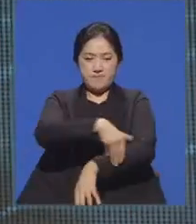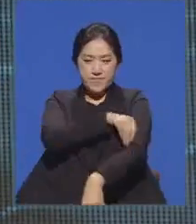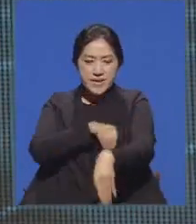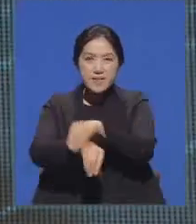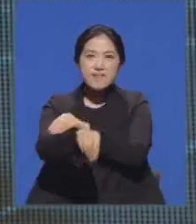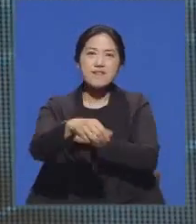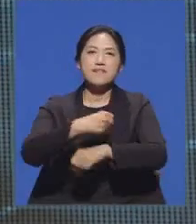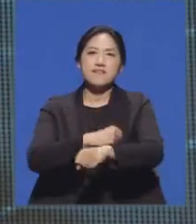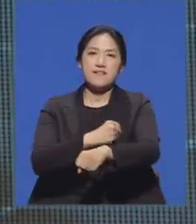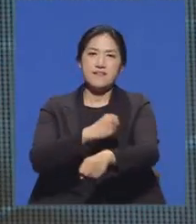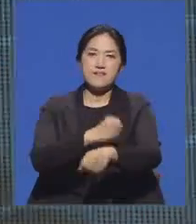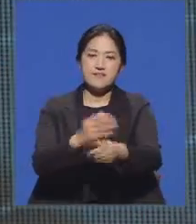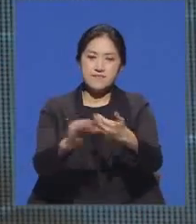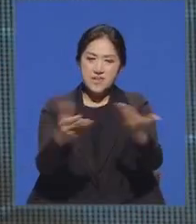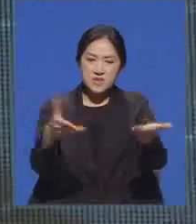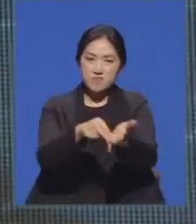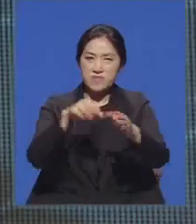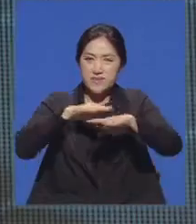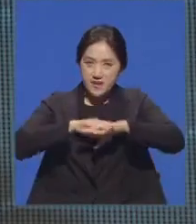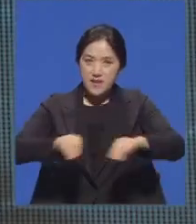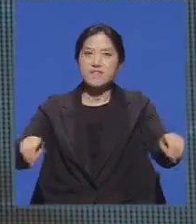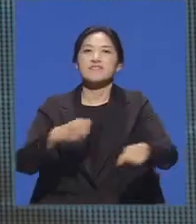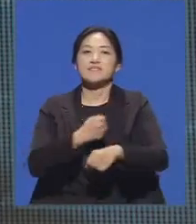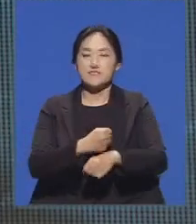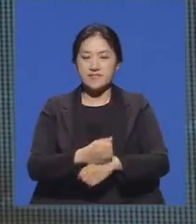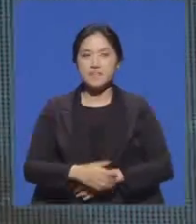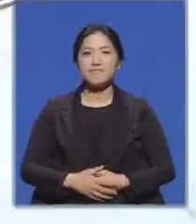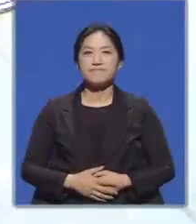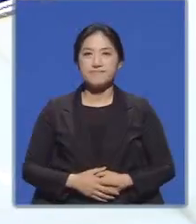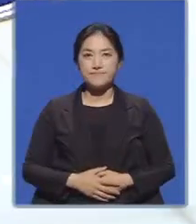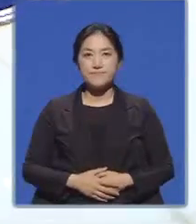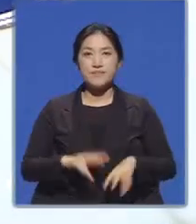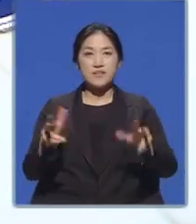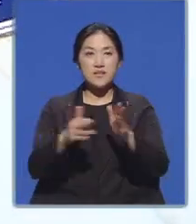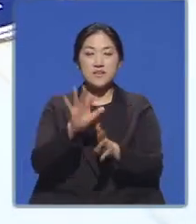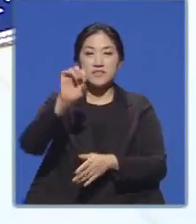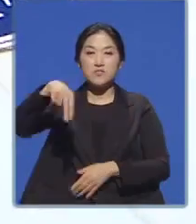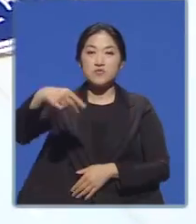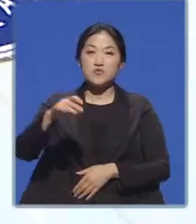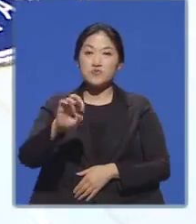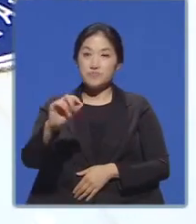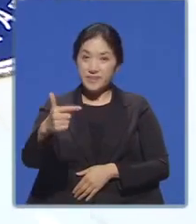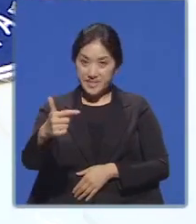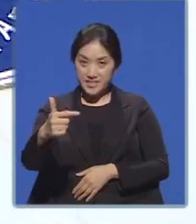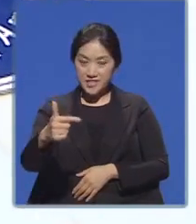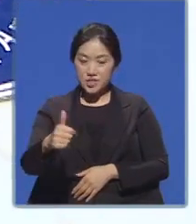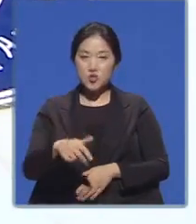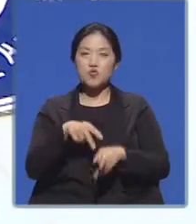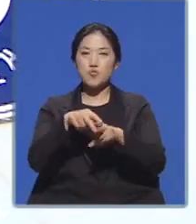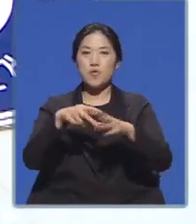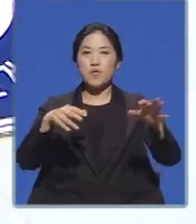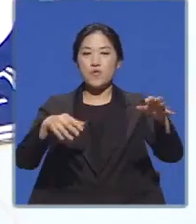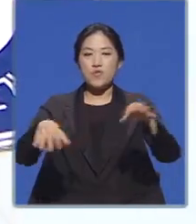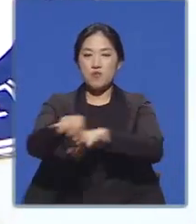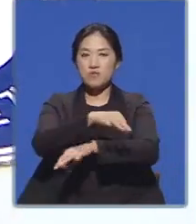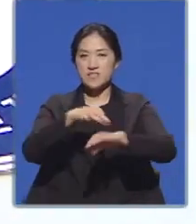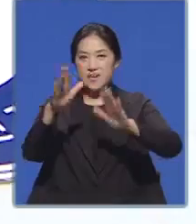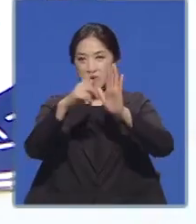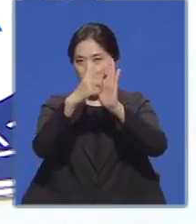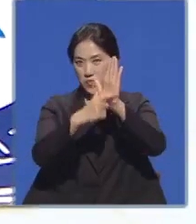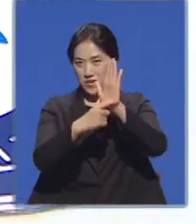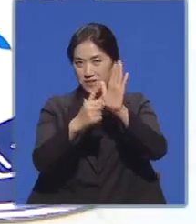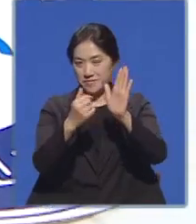걷어붙이고 비정규직 문제 해결에 나서겠습니다. 네, 지금까지 유승민 후보의 경제정책, 경제공약을